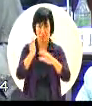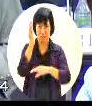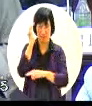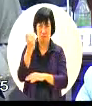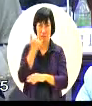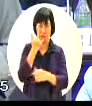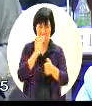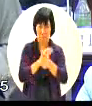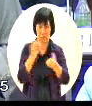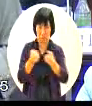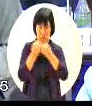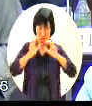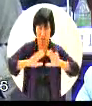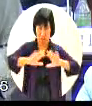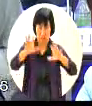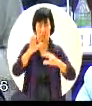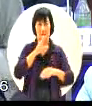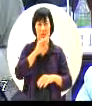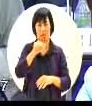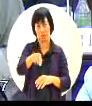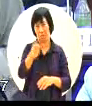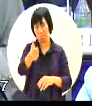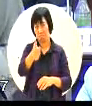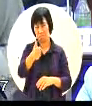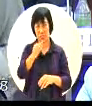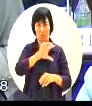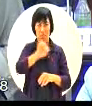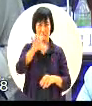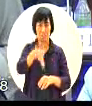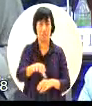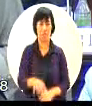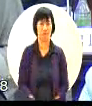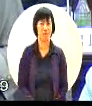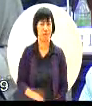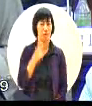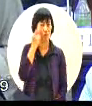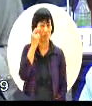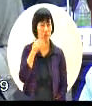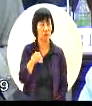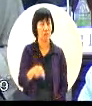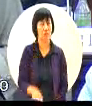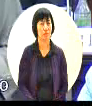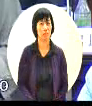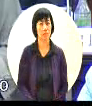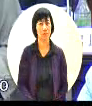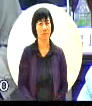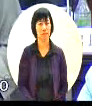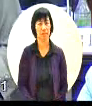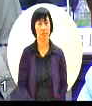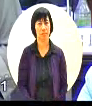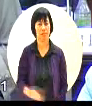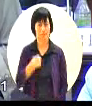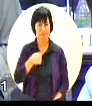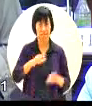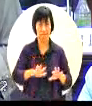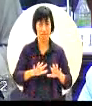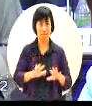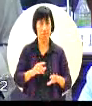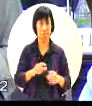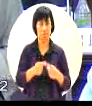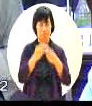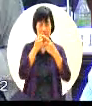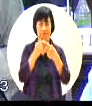一个足优质、足好的所在。啊，我感觉这个部分我诶，伫遮为着第